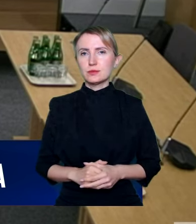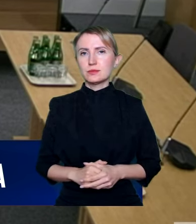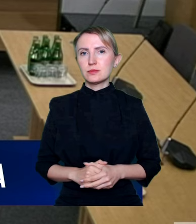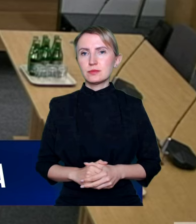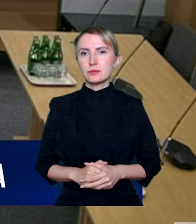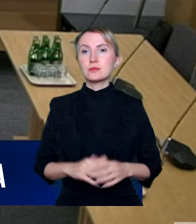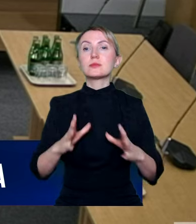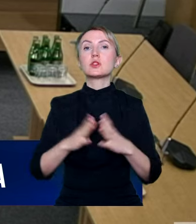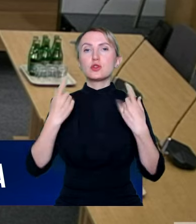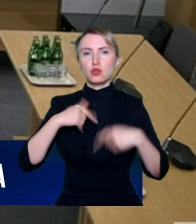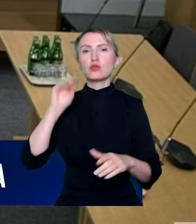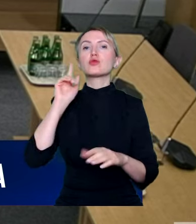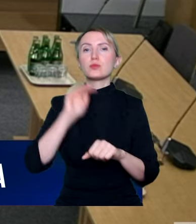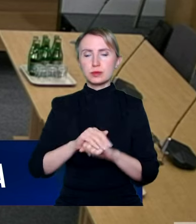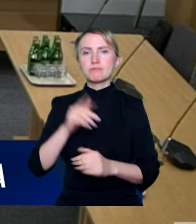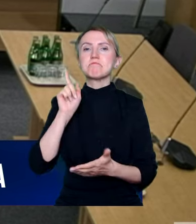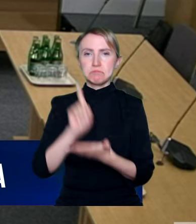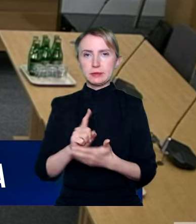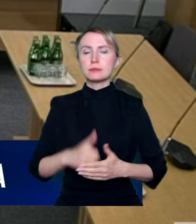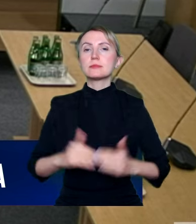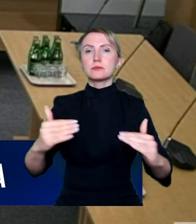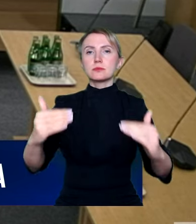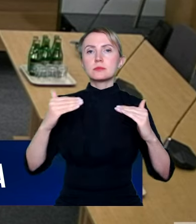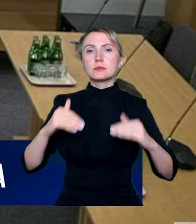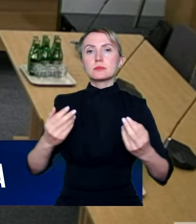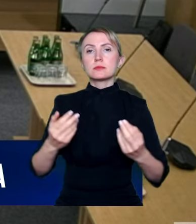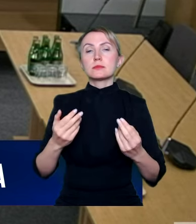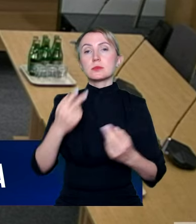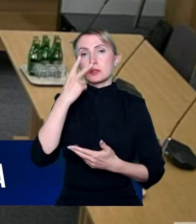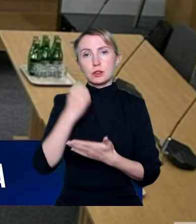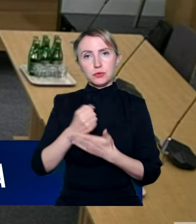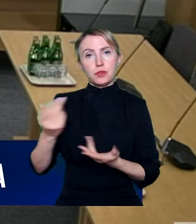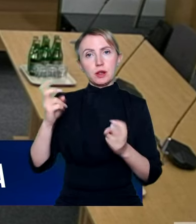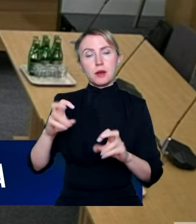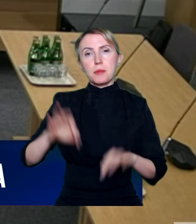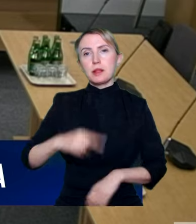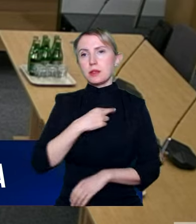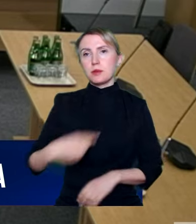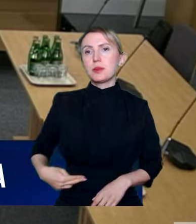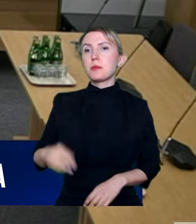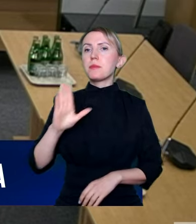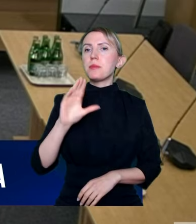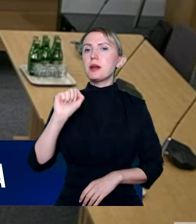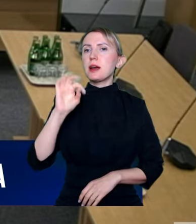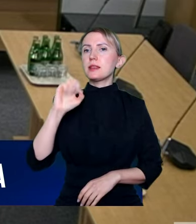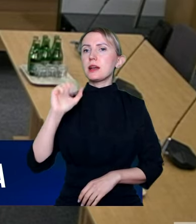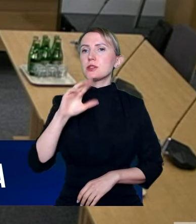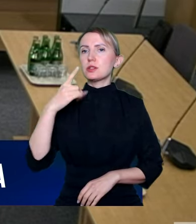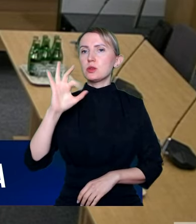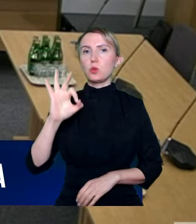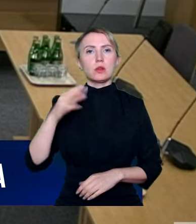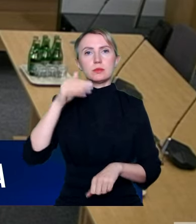10 głosów za. Wniosek uzyskał większość. Kto jest za powołaniem na świadka pani premier Beaty Szydło? Kto jest za?